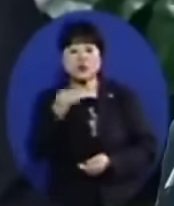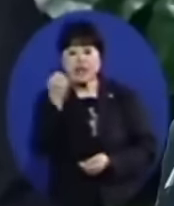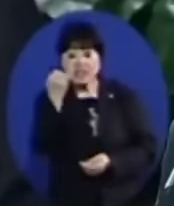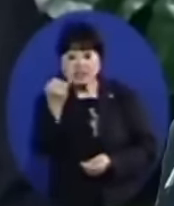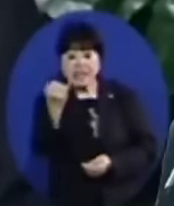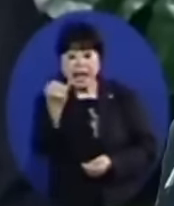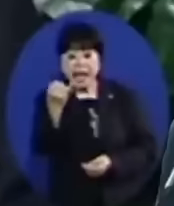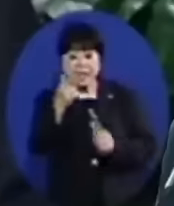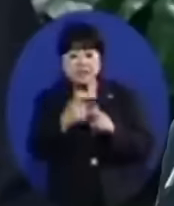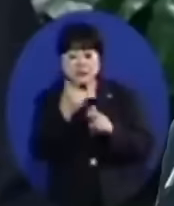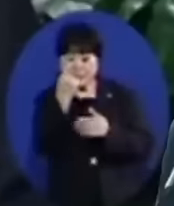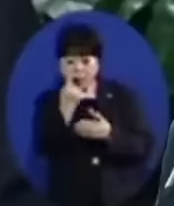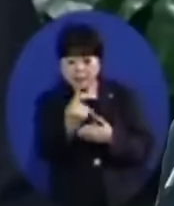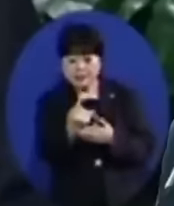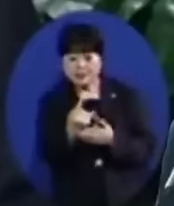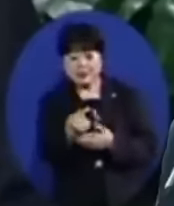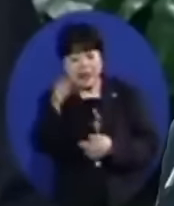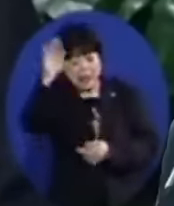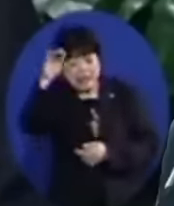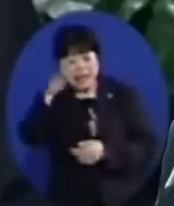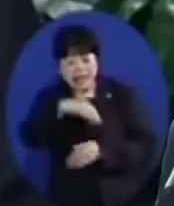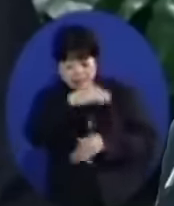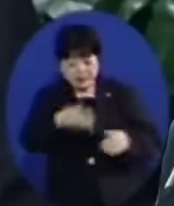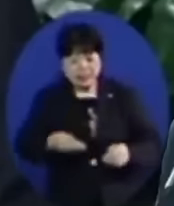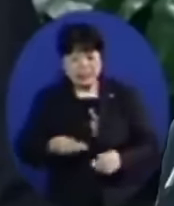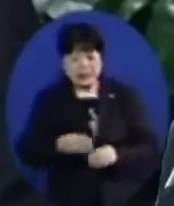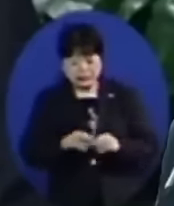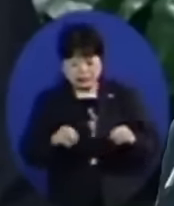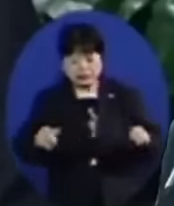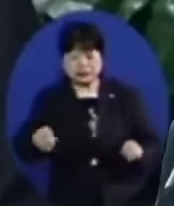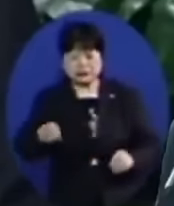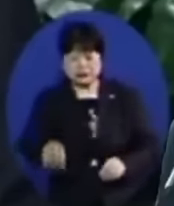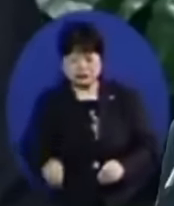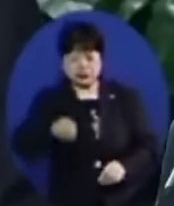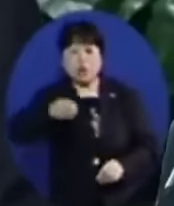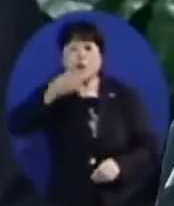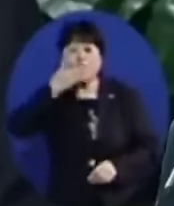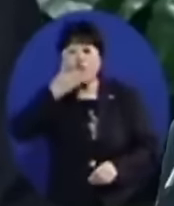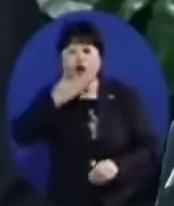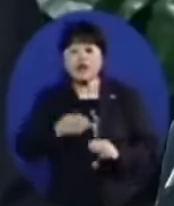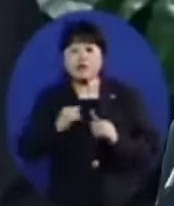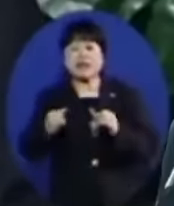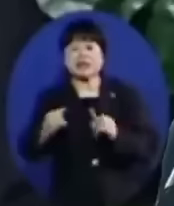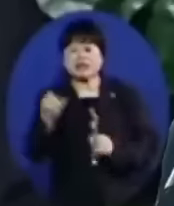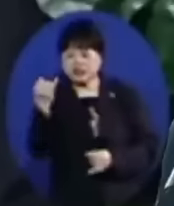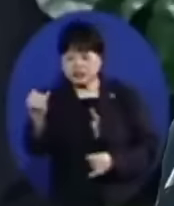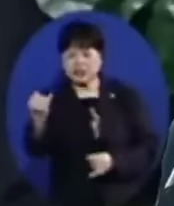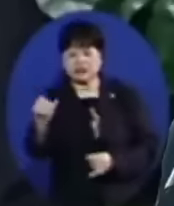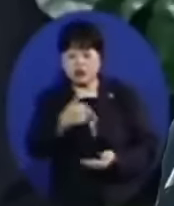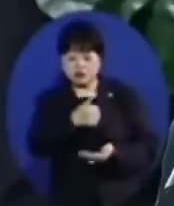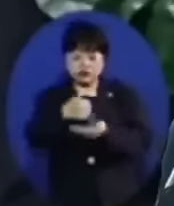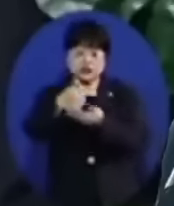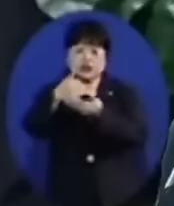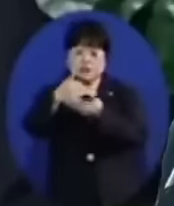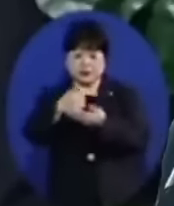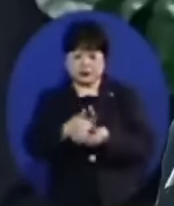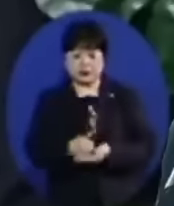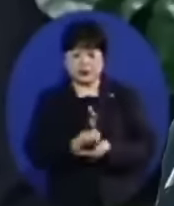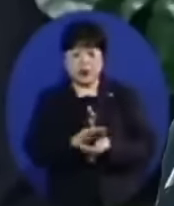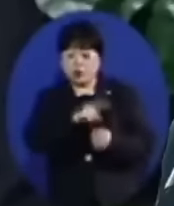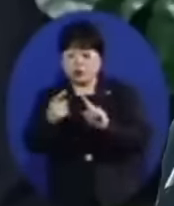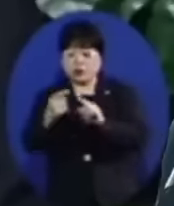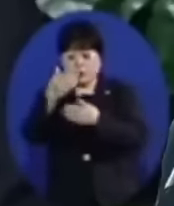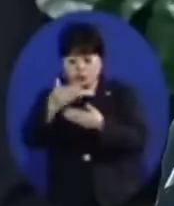예수님께 나와서 개들도 밥상에서 떨어진 부스러기를 먹는데 이방인이라도 주님이